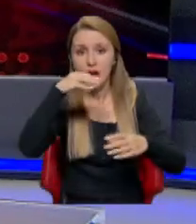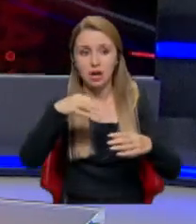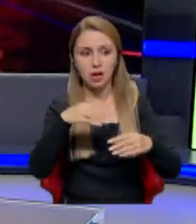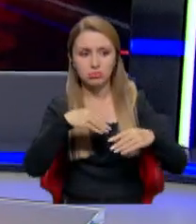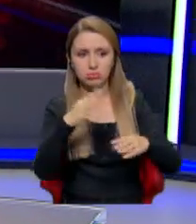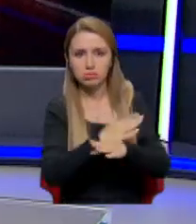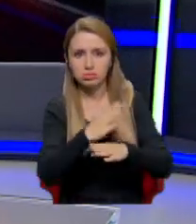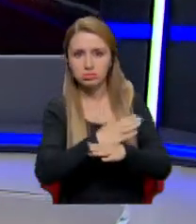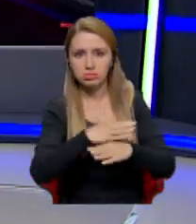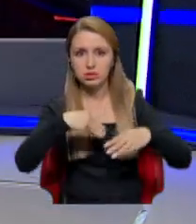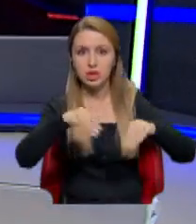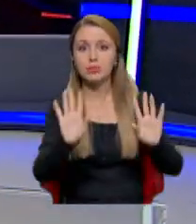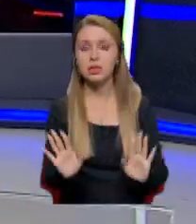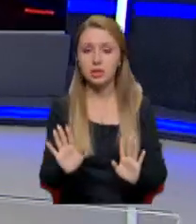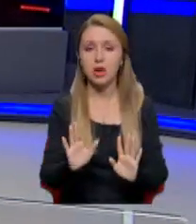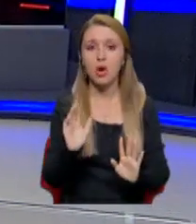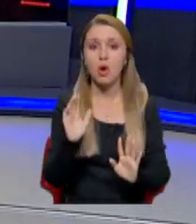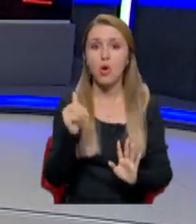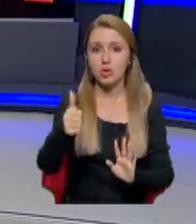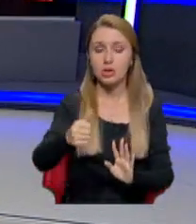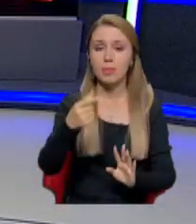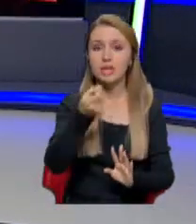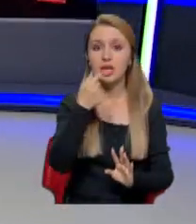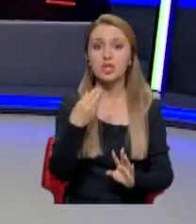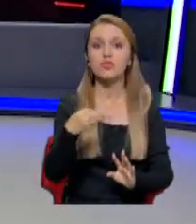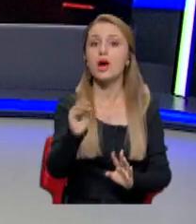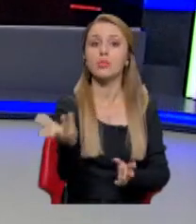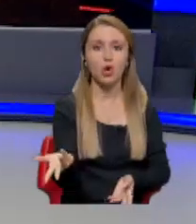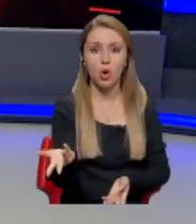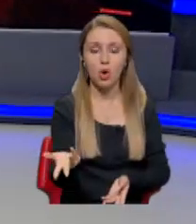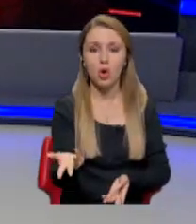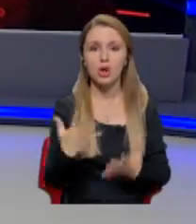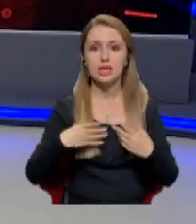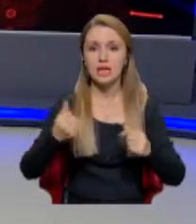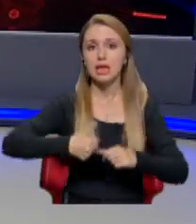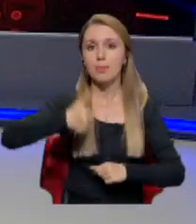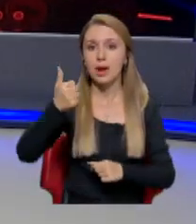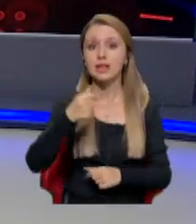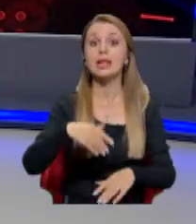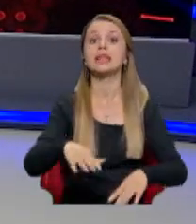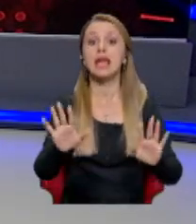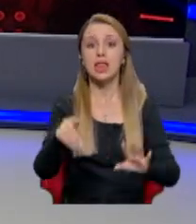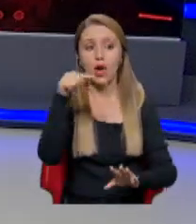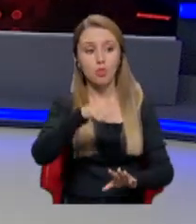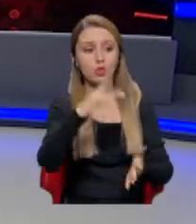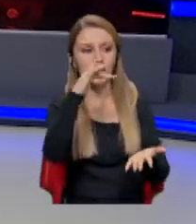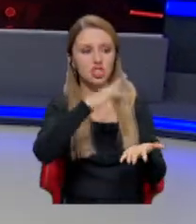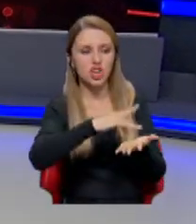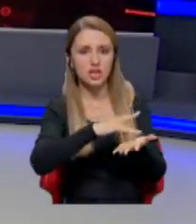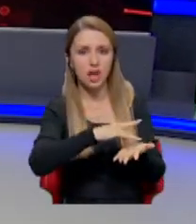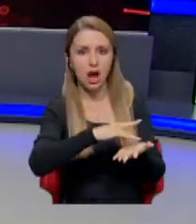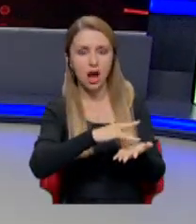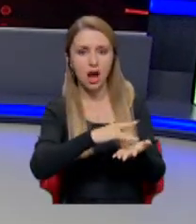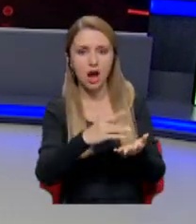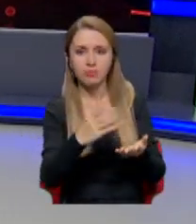ürün satabilir? Alın işte o zaman size ilaç vermiyorlar. Daha doğrusu Sağlık Bakanlığı'na değil. Burada cezalandırılan,